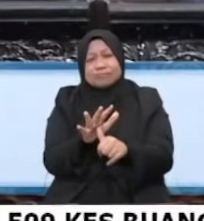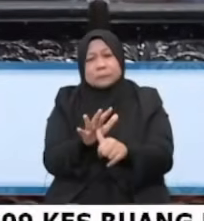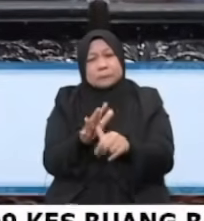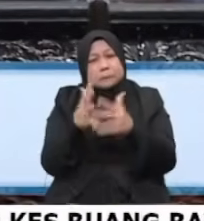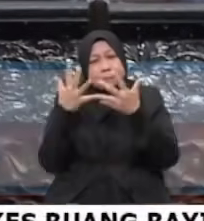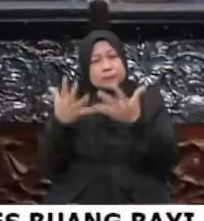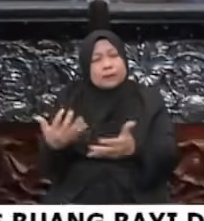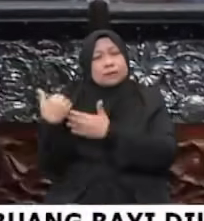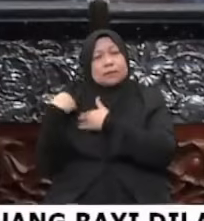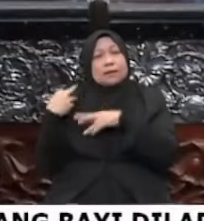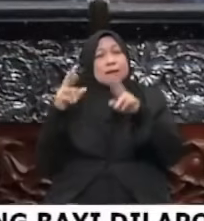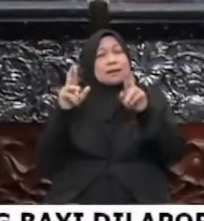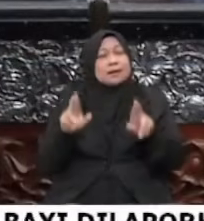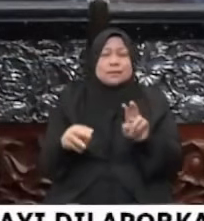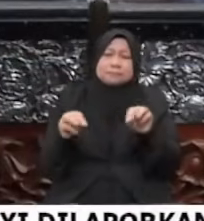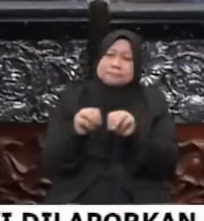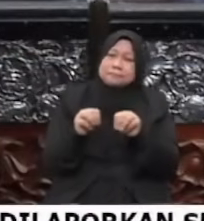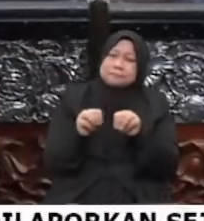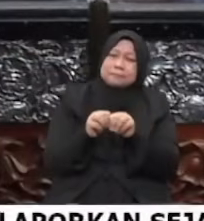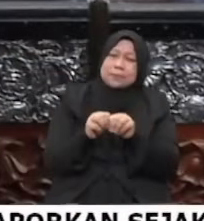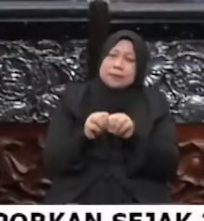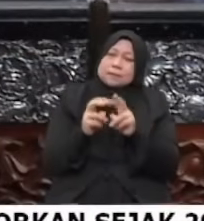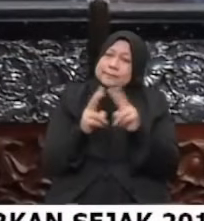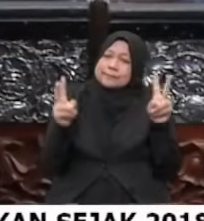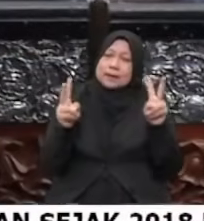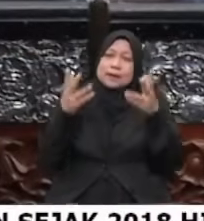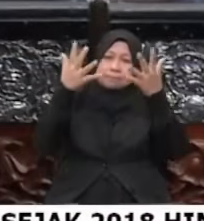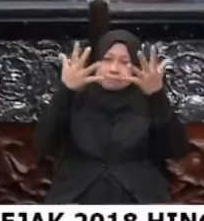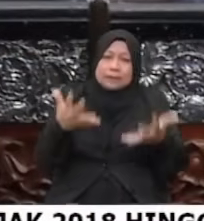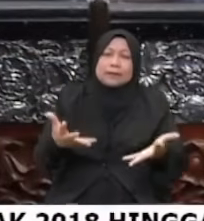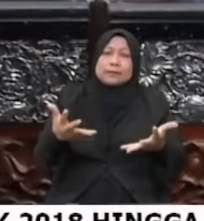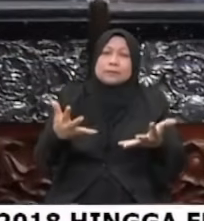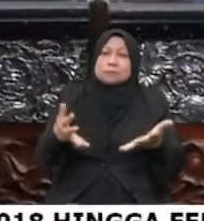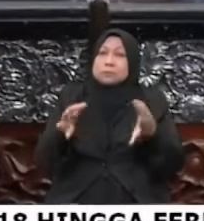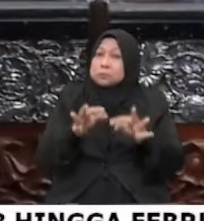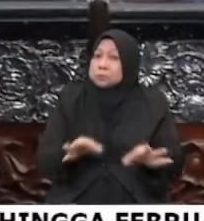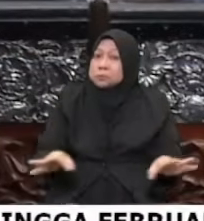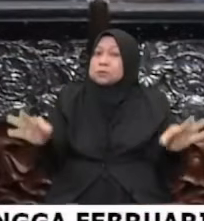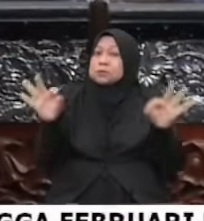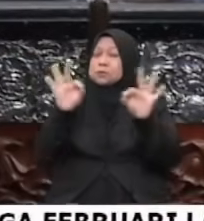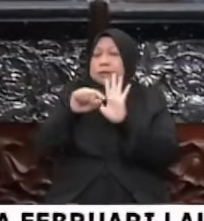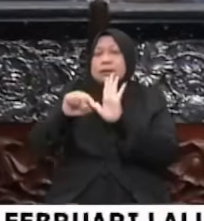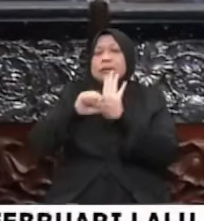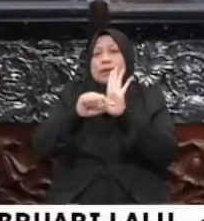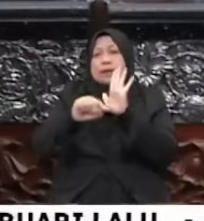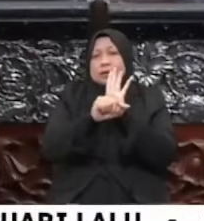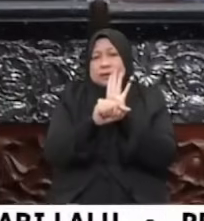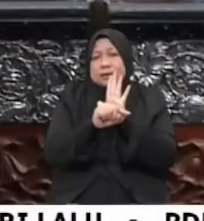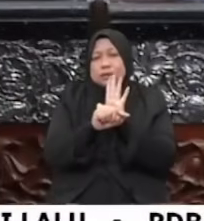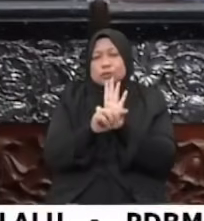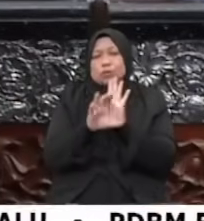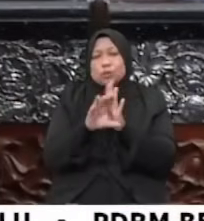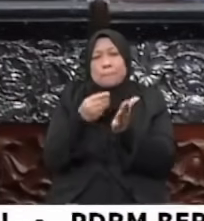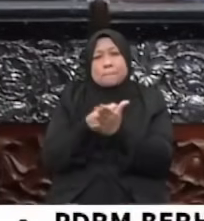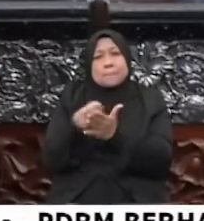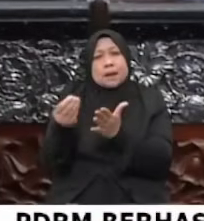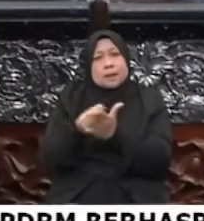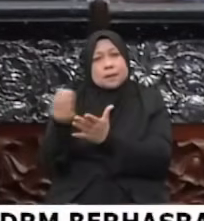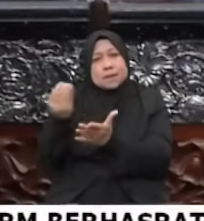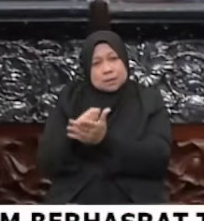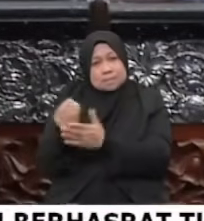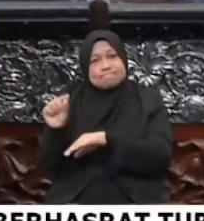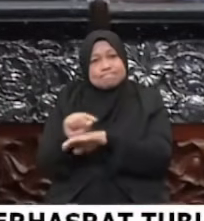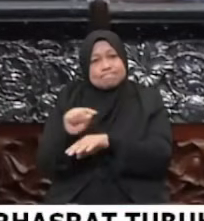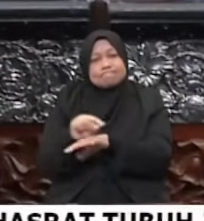dihadapi oleh rakyat nampaknya amat besar terutamanya kesan negatif dari segi daya beli pengguna itu